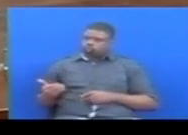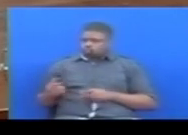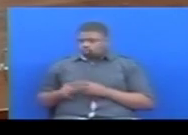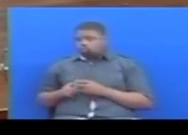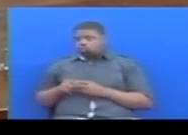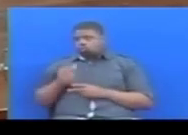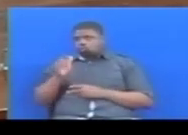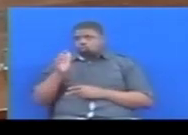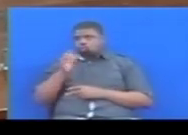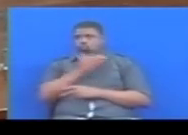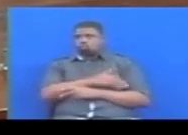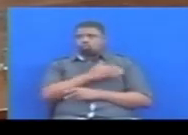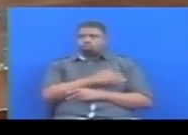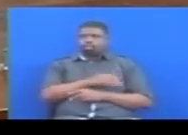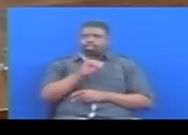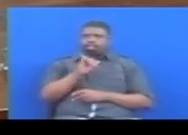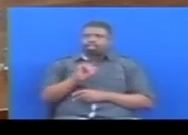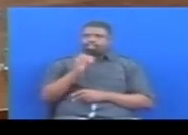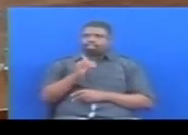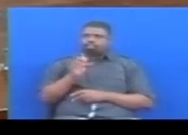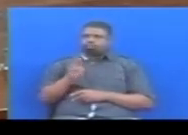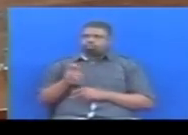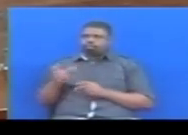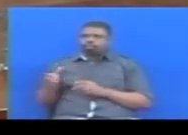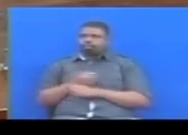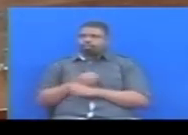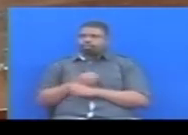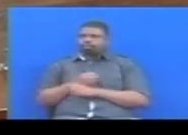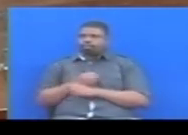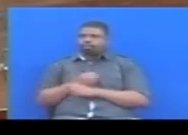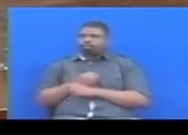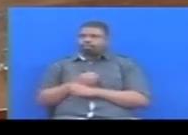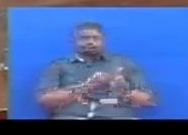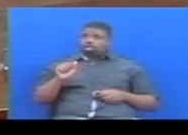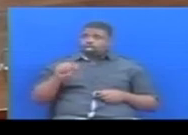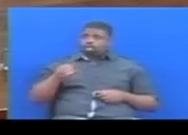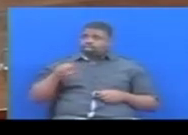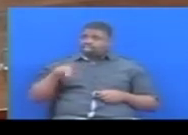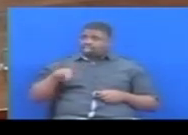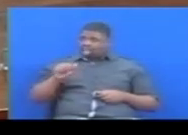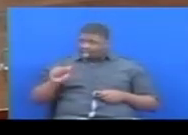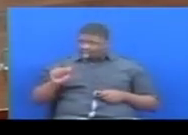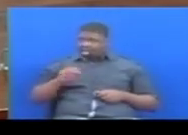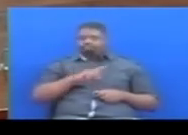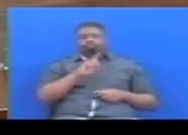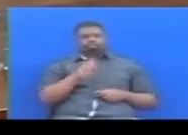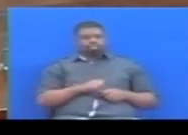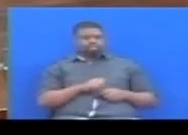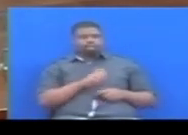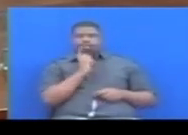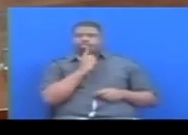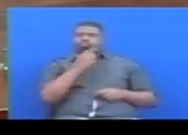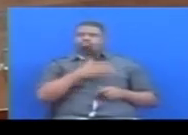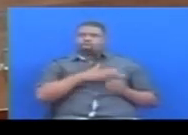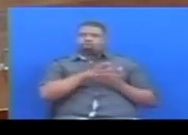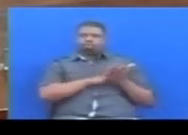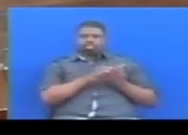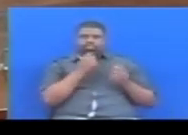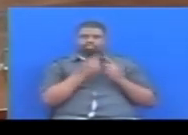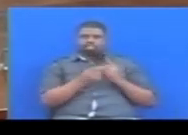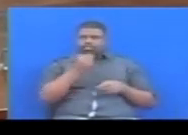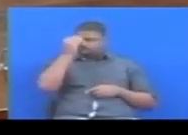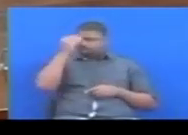za ICU za neonet. Hii ndio mpango mkakati wetu bajeti ambayo umetusaidia. Kama nilivyosema katika majibu yangu ya msingi, elimu hii